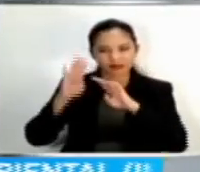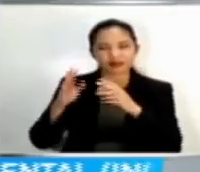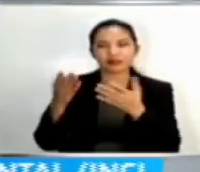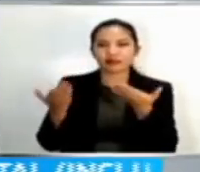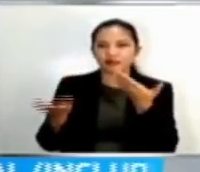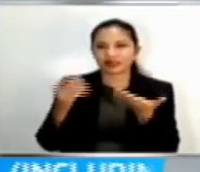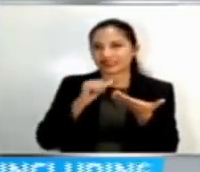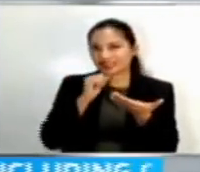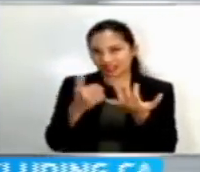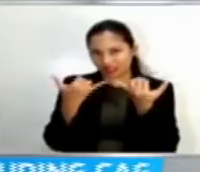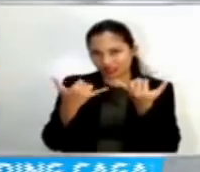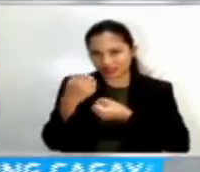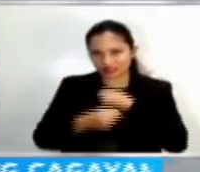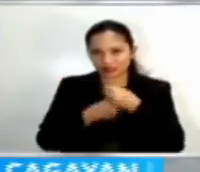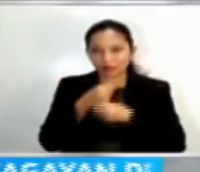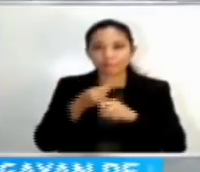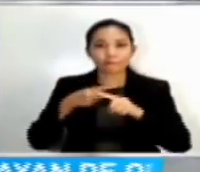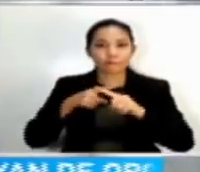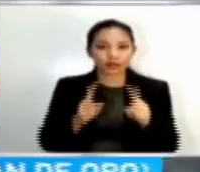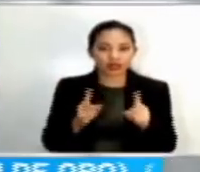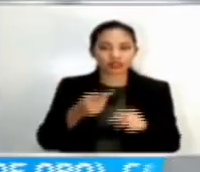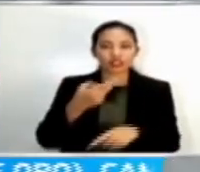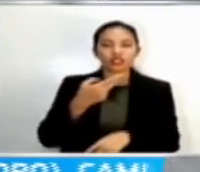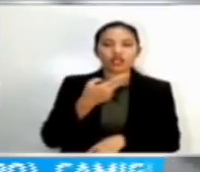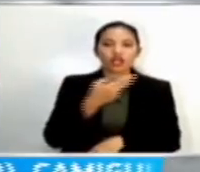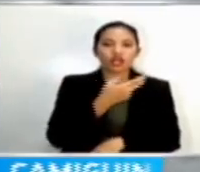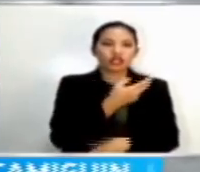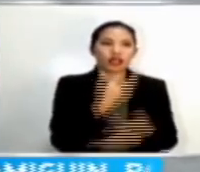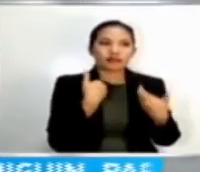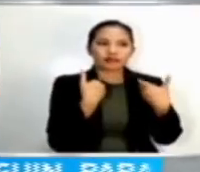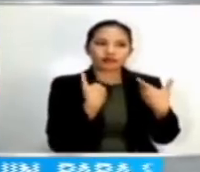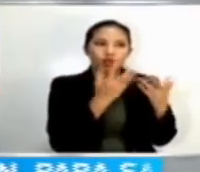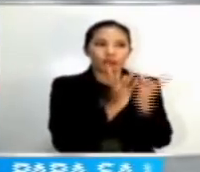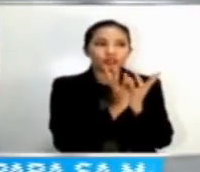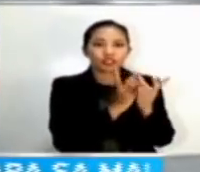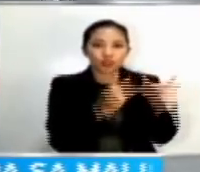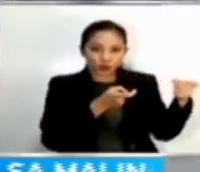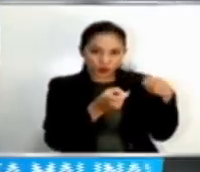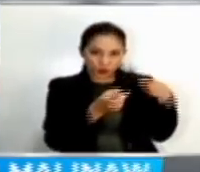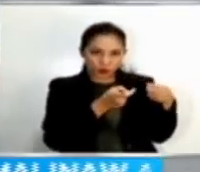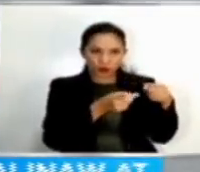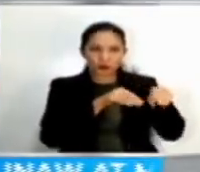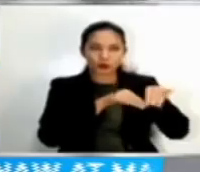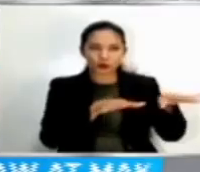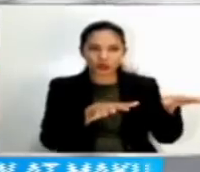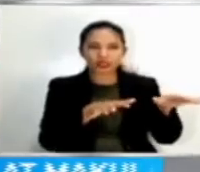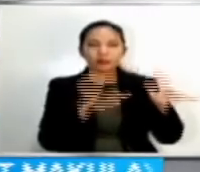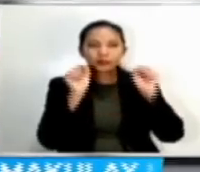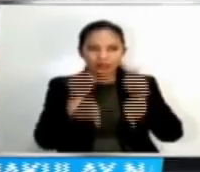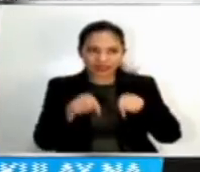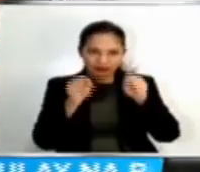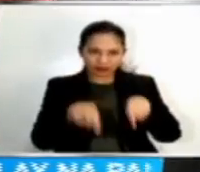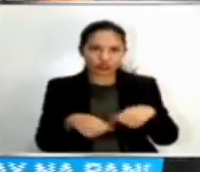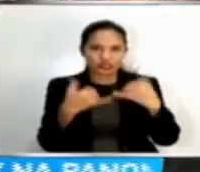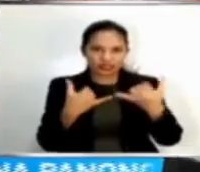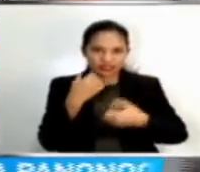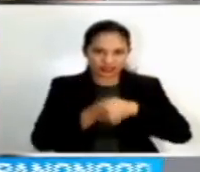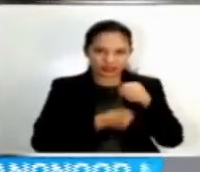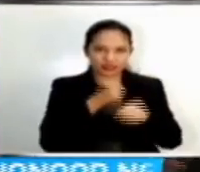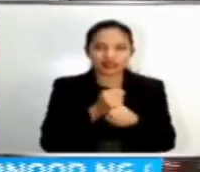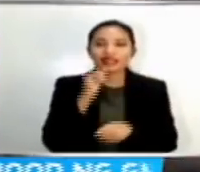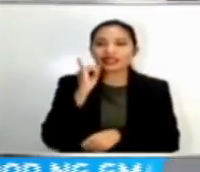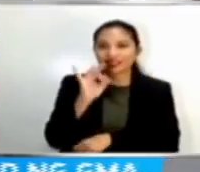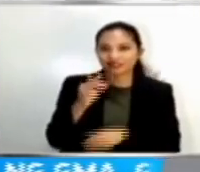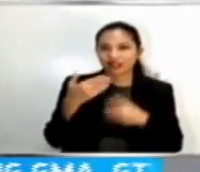containment possible na ma-achieve yan this year within before the end of the year. Pag nagka herd containment na tayo, maka fully